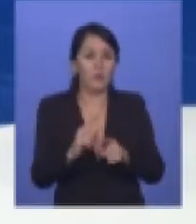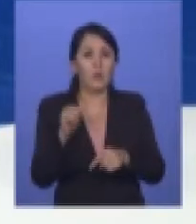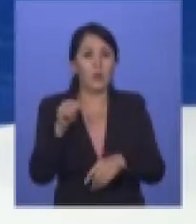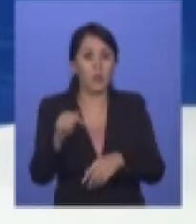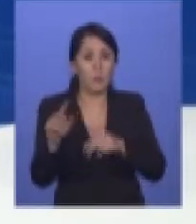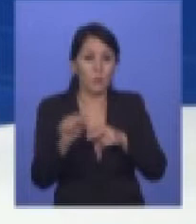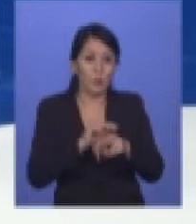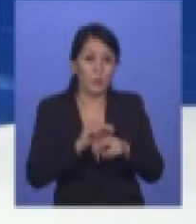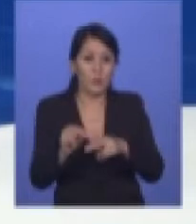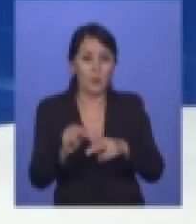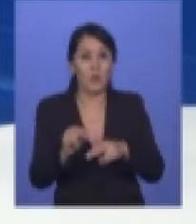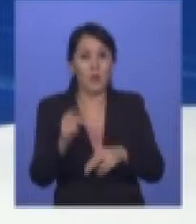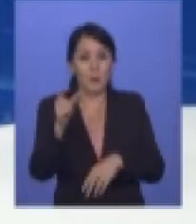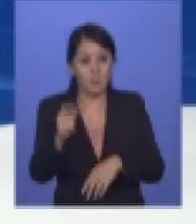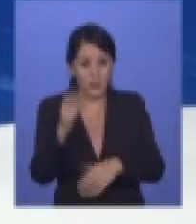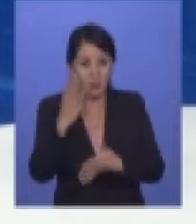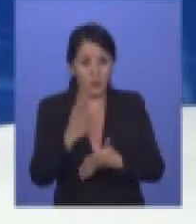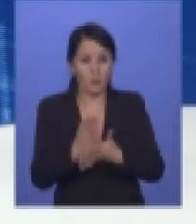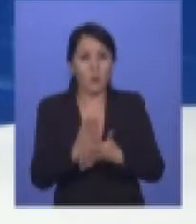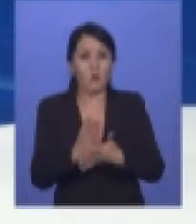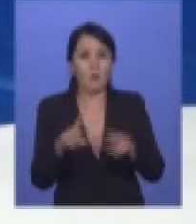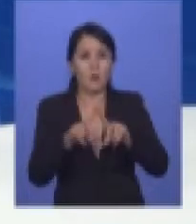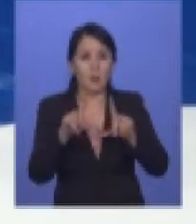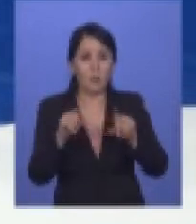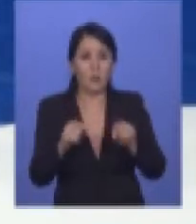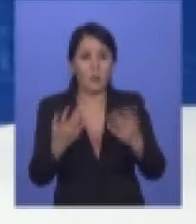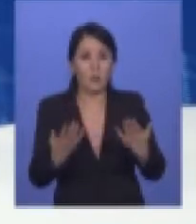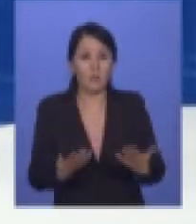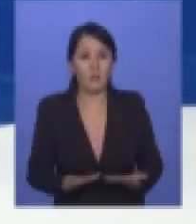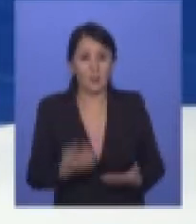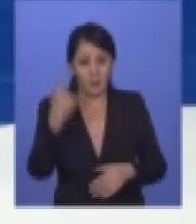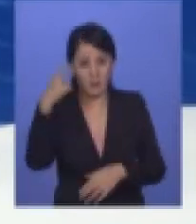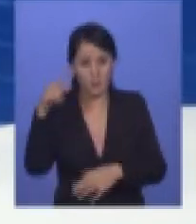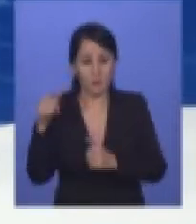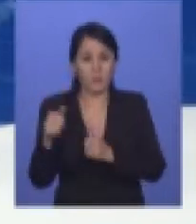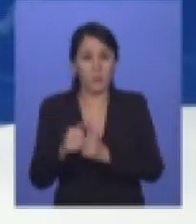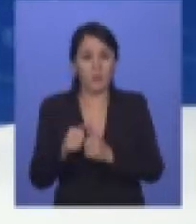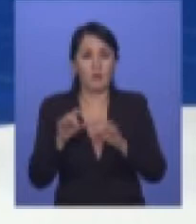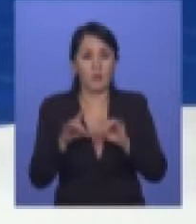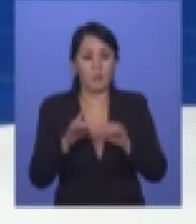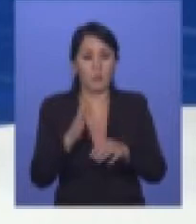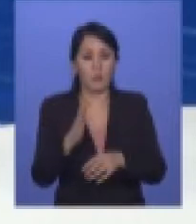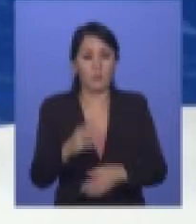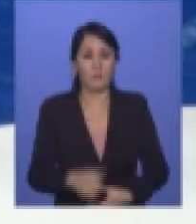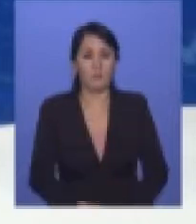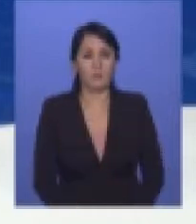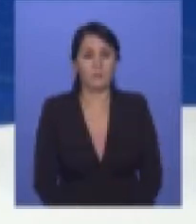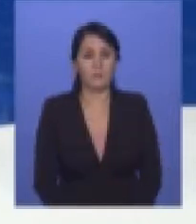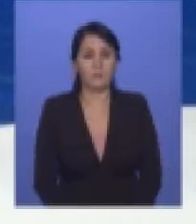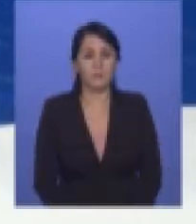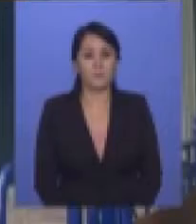өзінде мұнда ем-дом қабылдап жатқан пациенттер жетерлік. Орталықтың тұрмыс тіршілігін біліп қайтқан әрпесіміздің сюжетіне назар